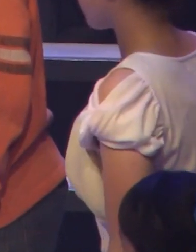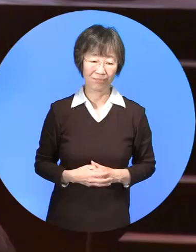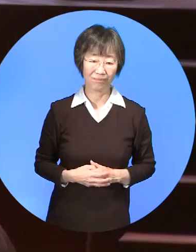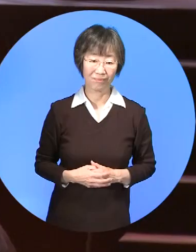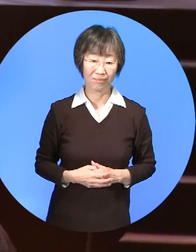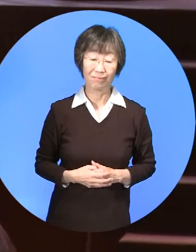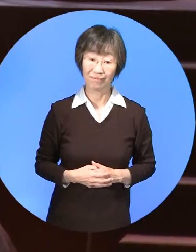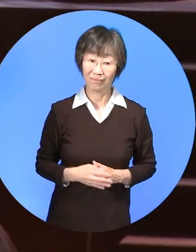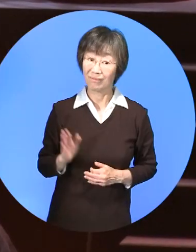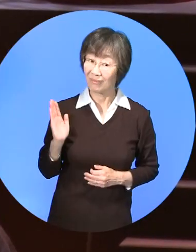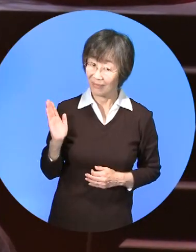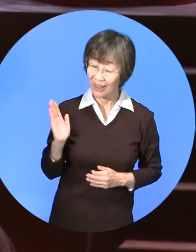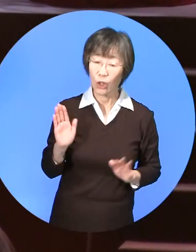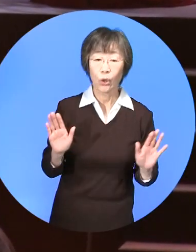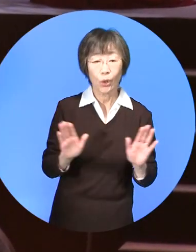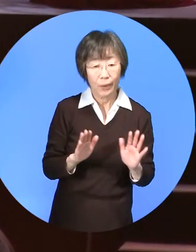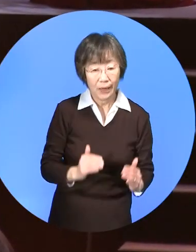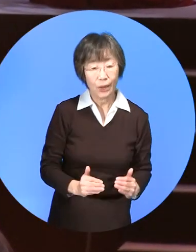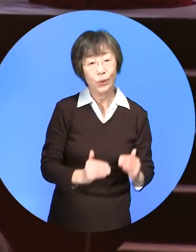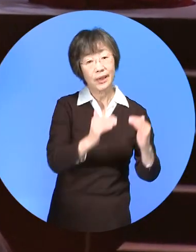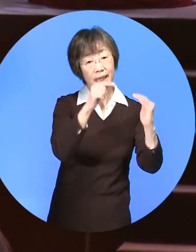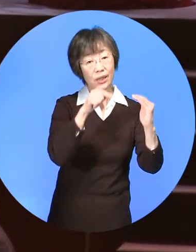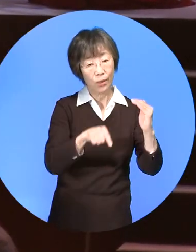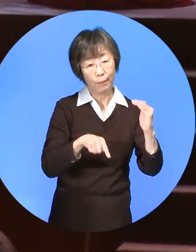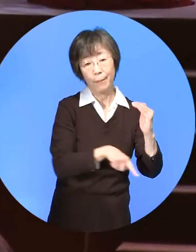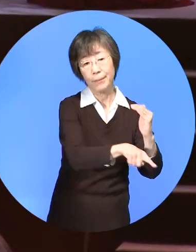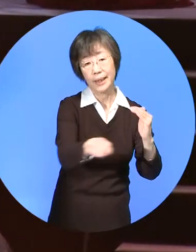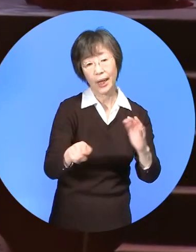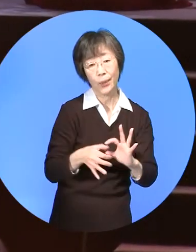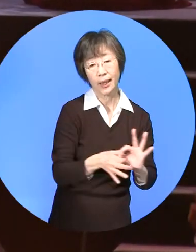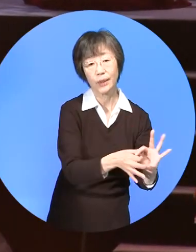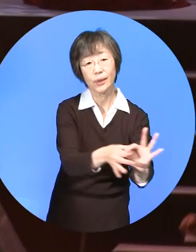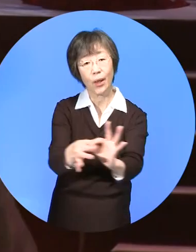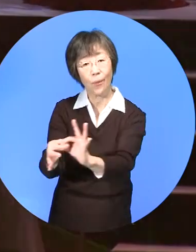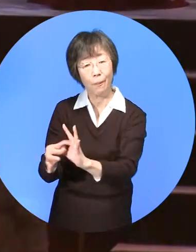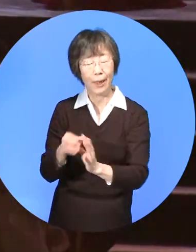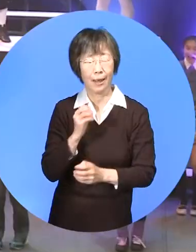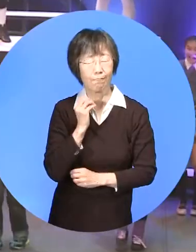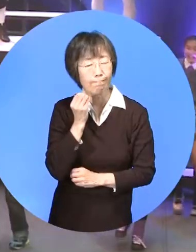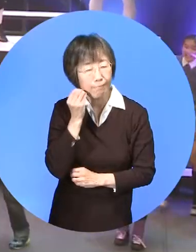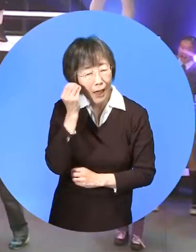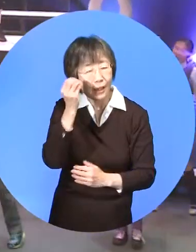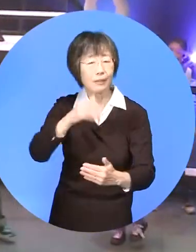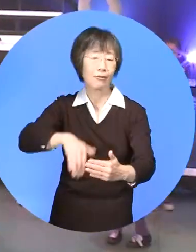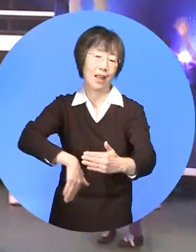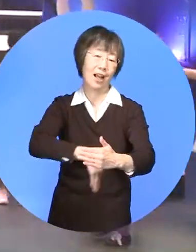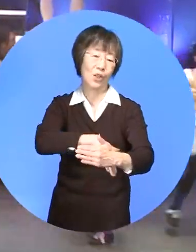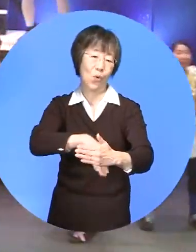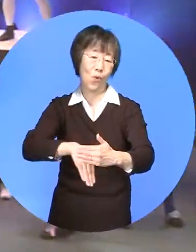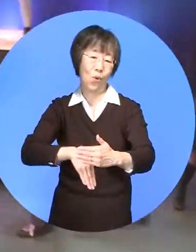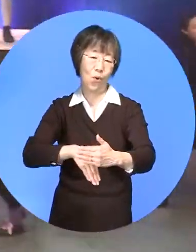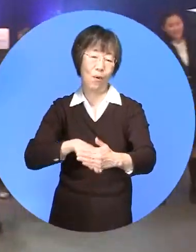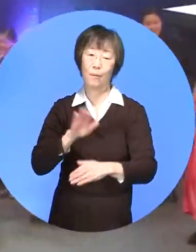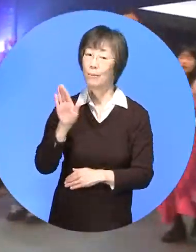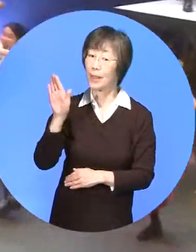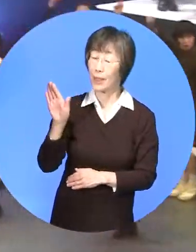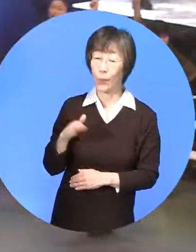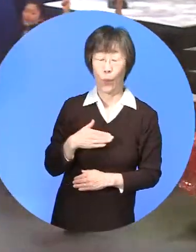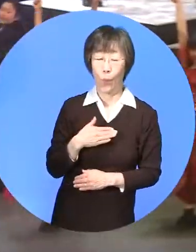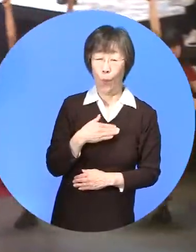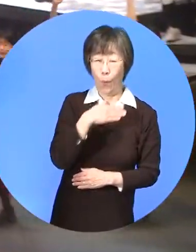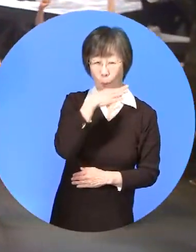ない。 子どもたちの成長と絆を描いた感動のストーリーと出演者の心温まる演